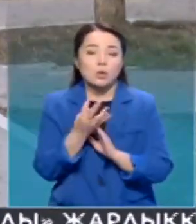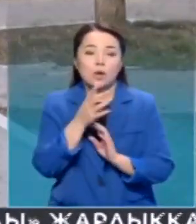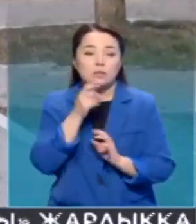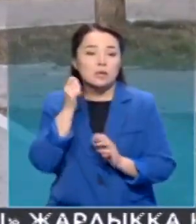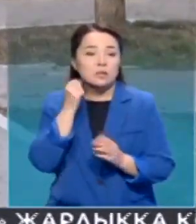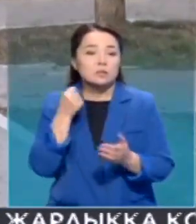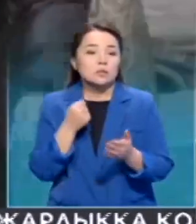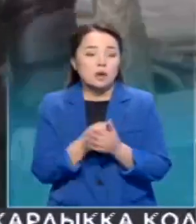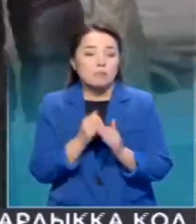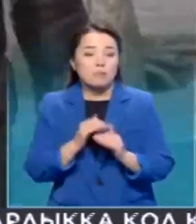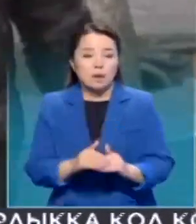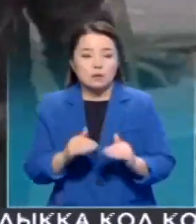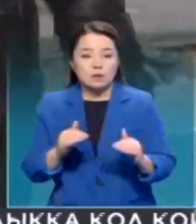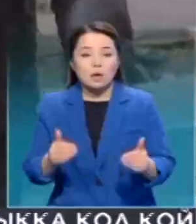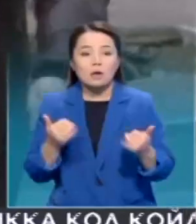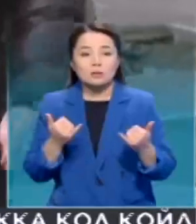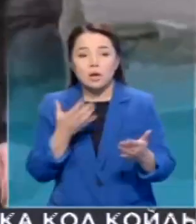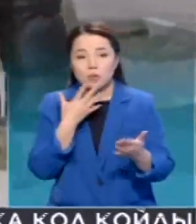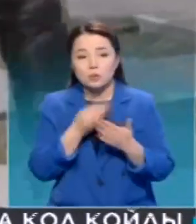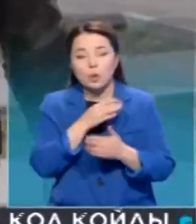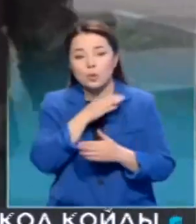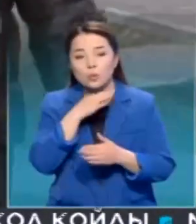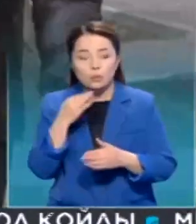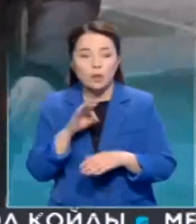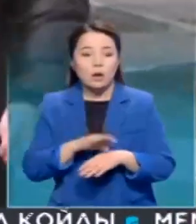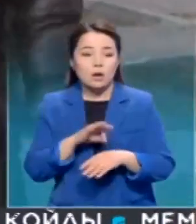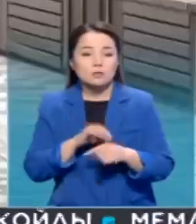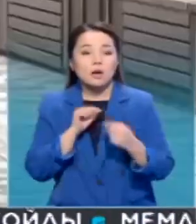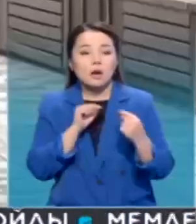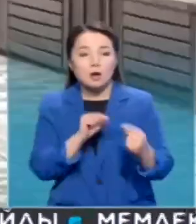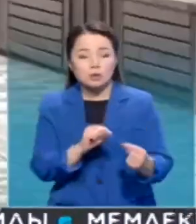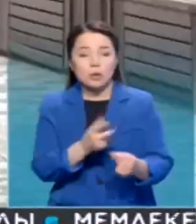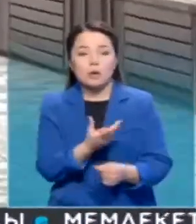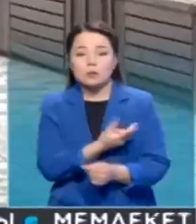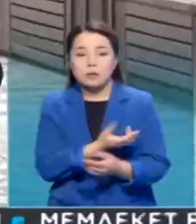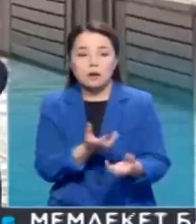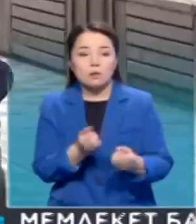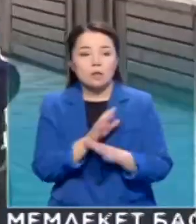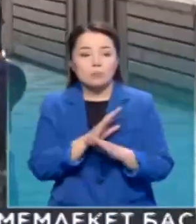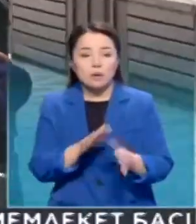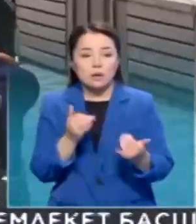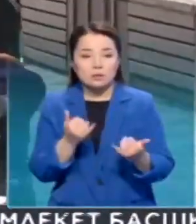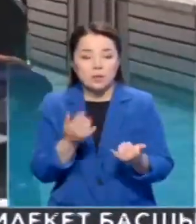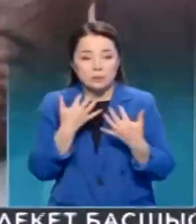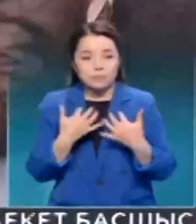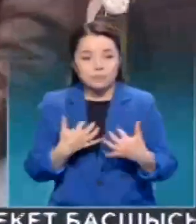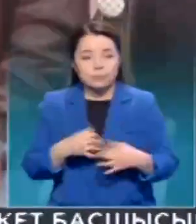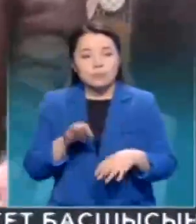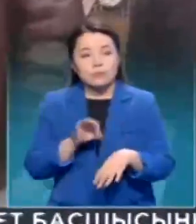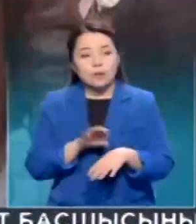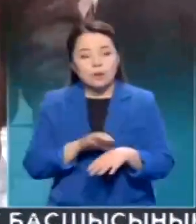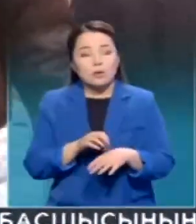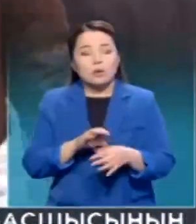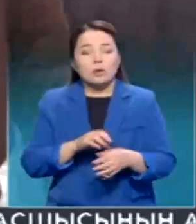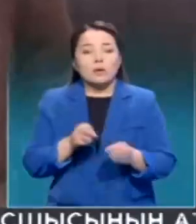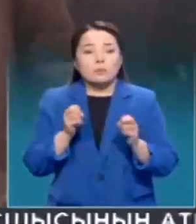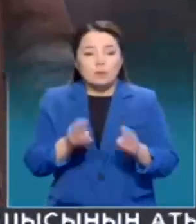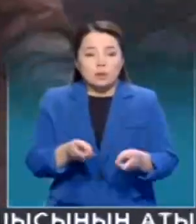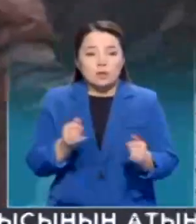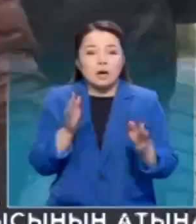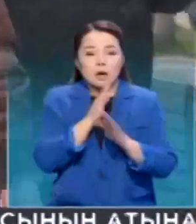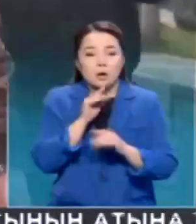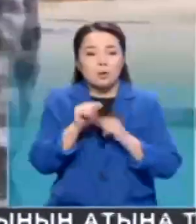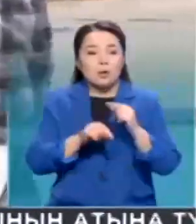дейінгі балла. Індет жұқтырғандардың көпшілігі ауруға қарсы екпе алмаған. Қызылша аса жұқпалы дерт, ол ауа